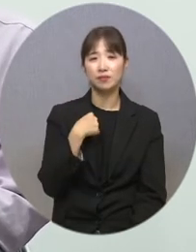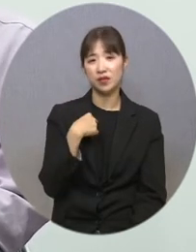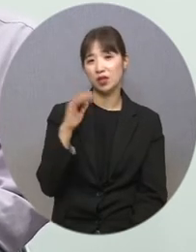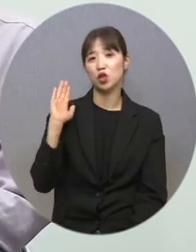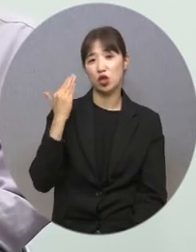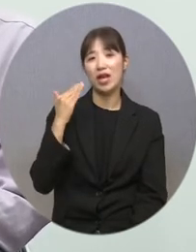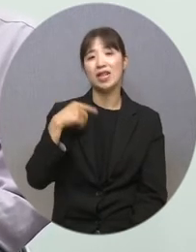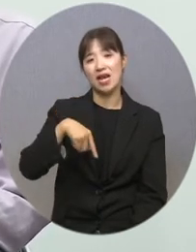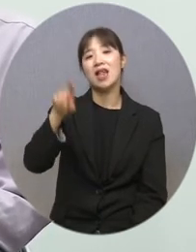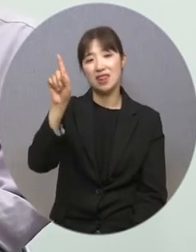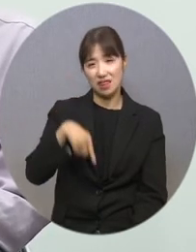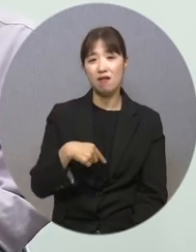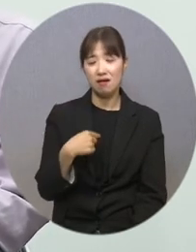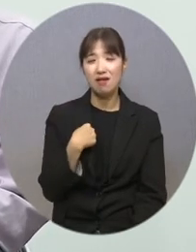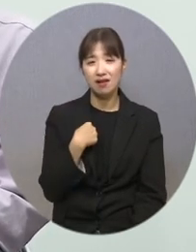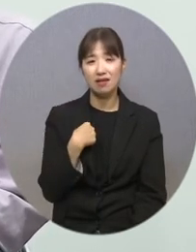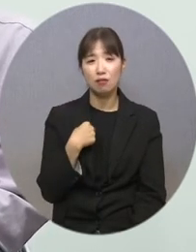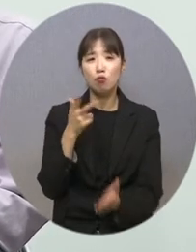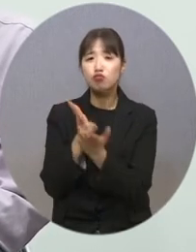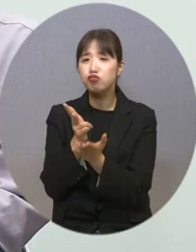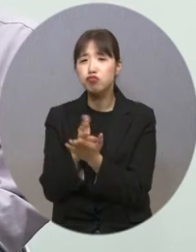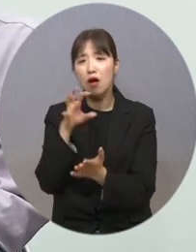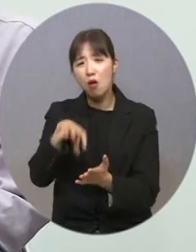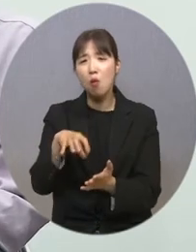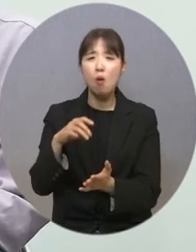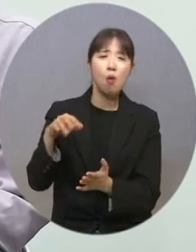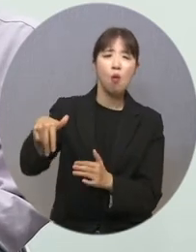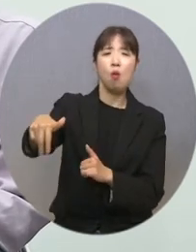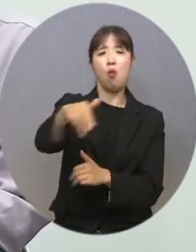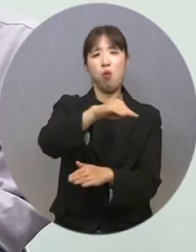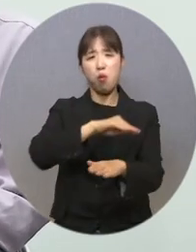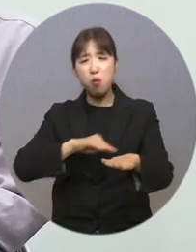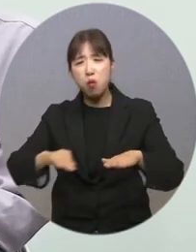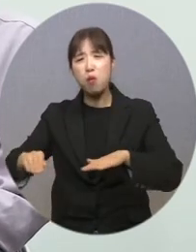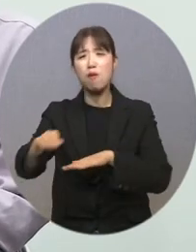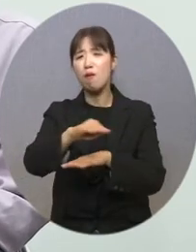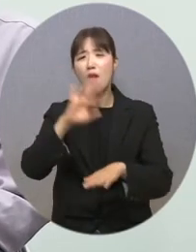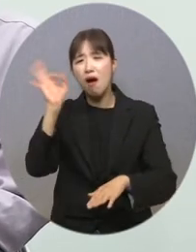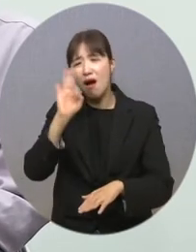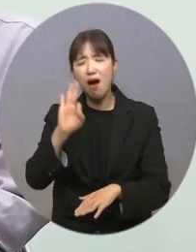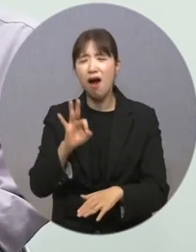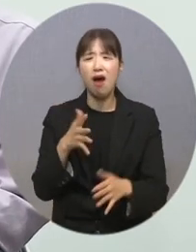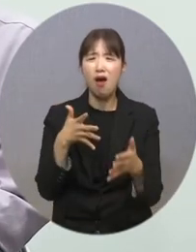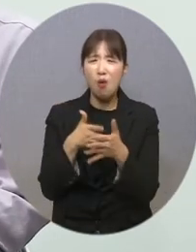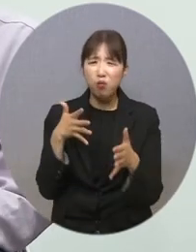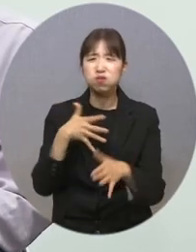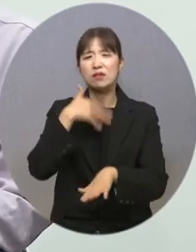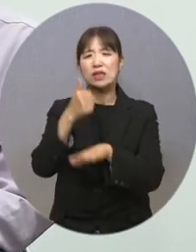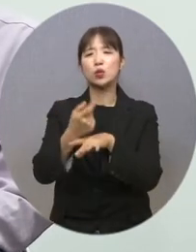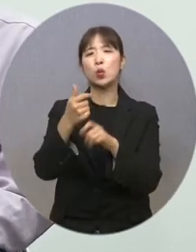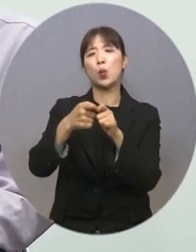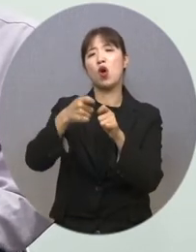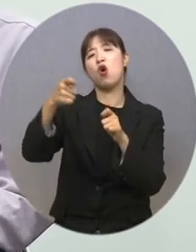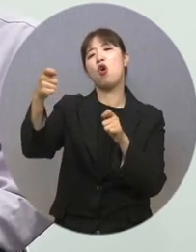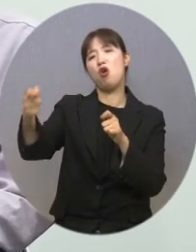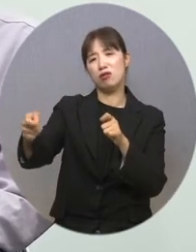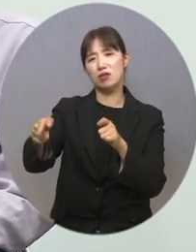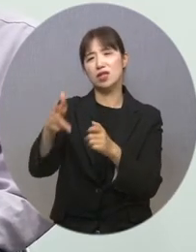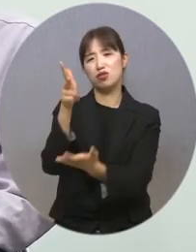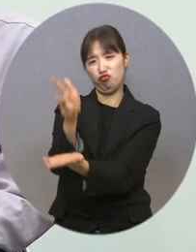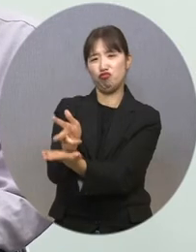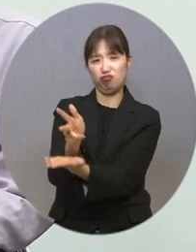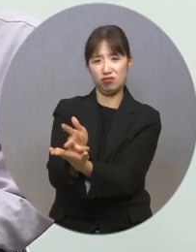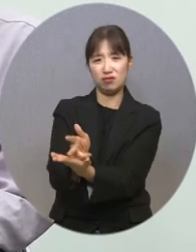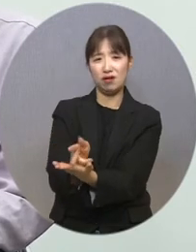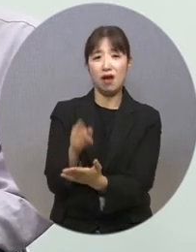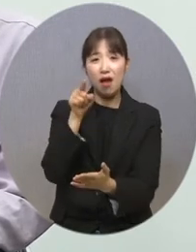최근에도 다녔는데 꽤 찾았어요 그 주변을 돌면서 근데 안 나와서 결국 좀 뭔 장애인 주차장에 주차를 했는데